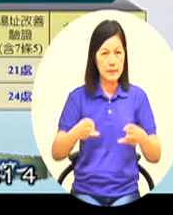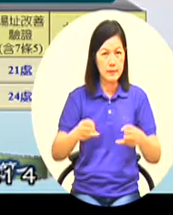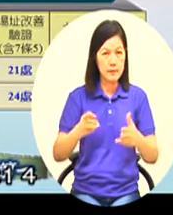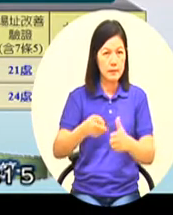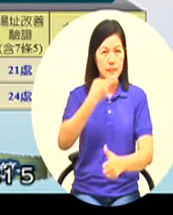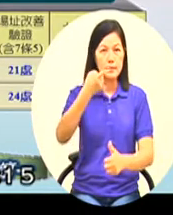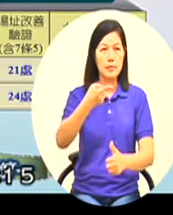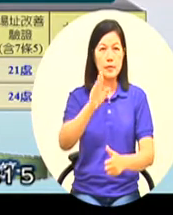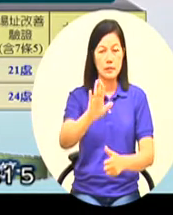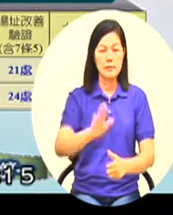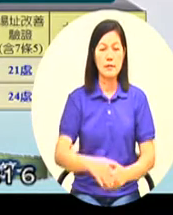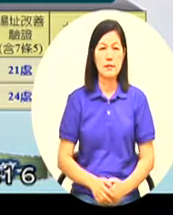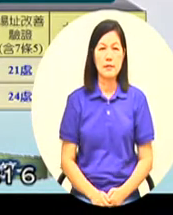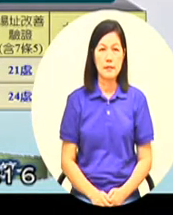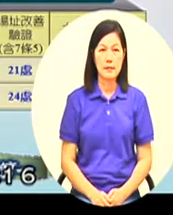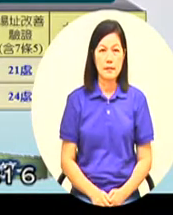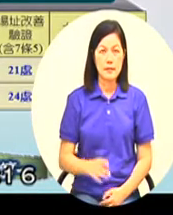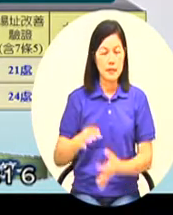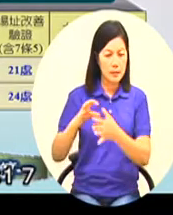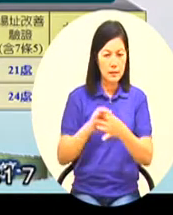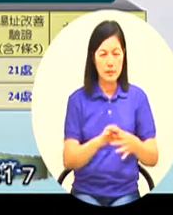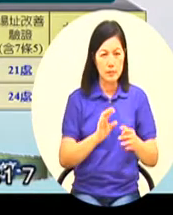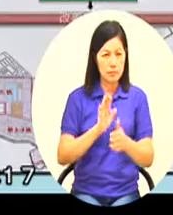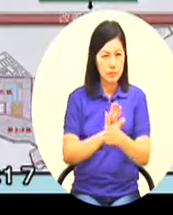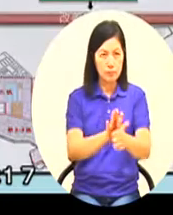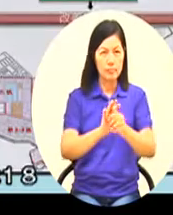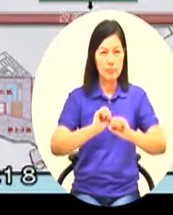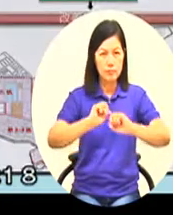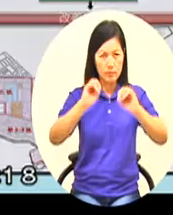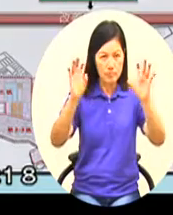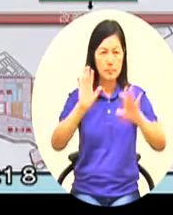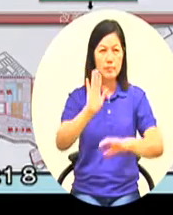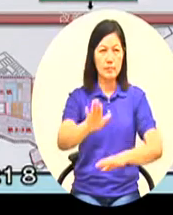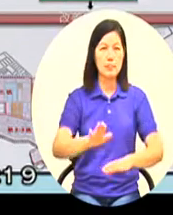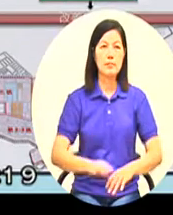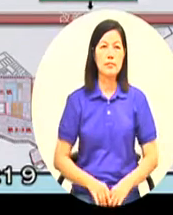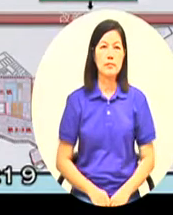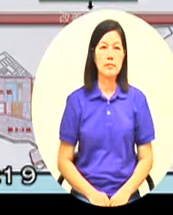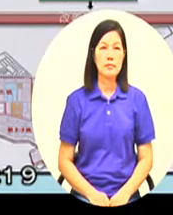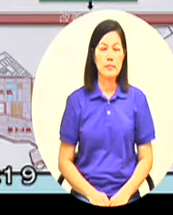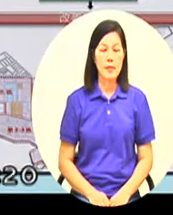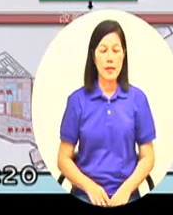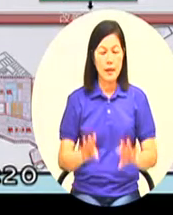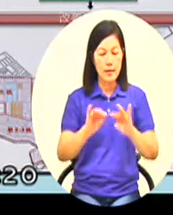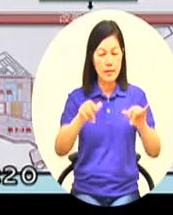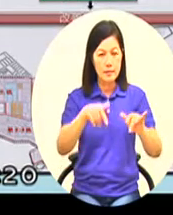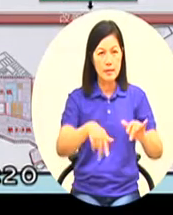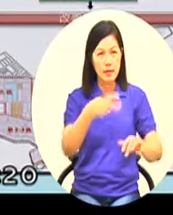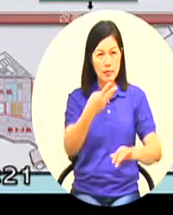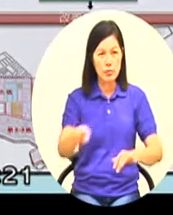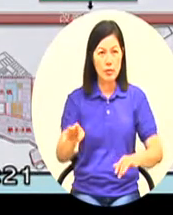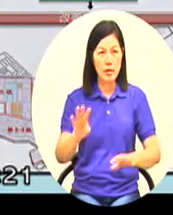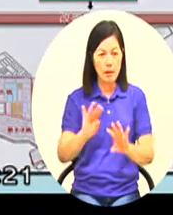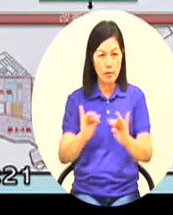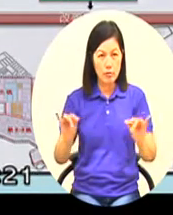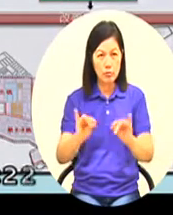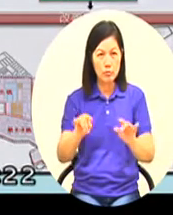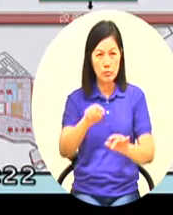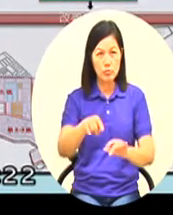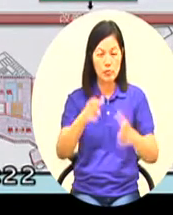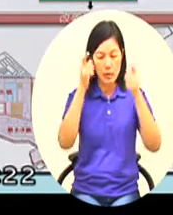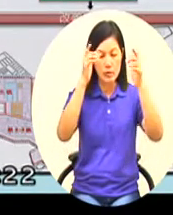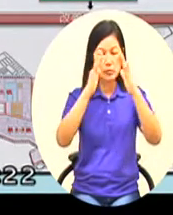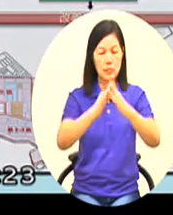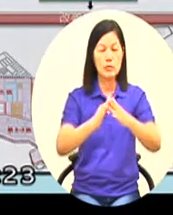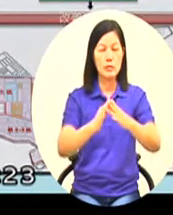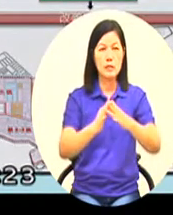一名，这个还是要持续的推动。那针对土壤跟地下水的这个部分，特别提出来是像高雄炼油